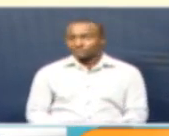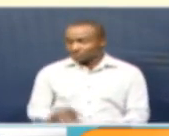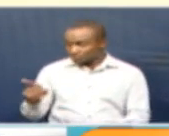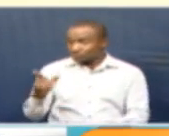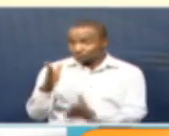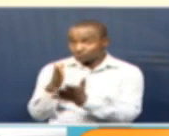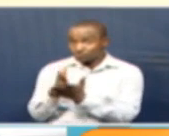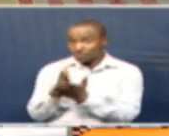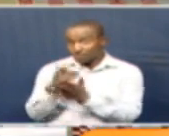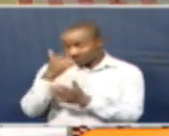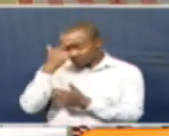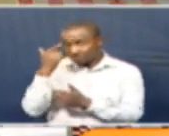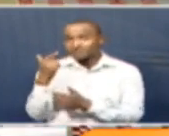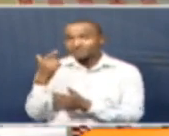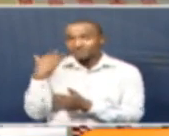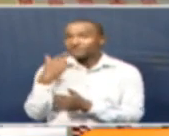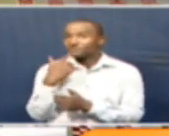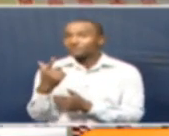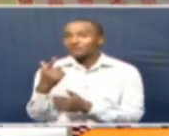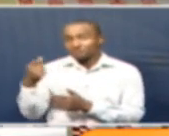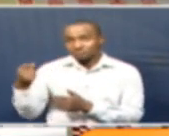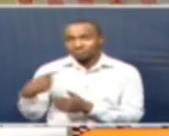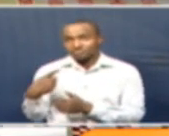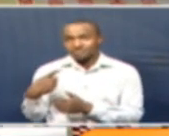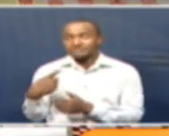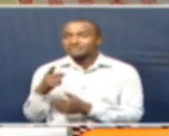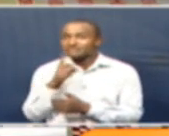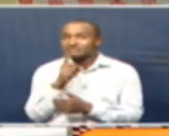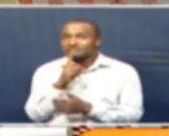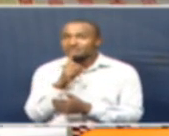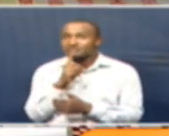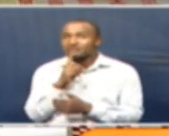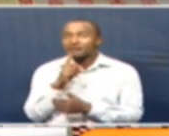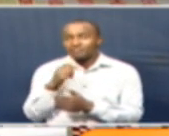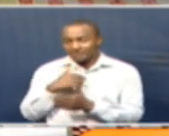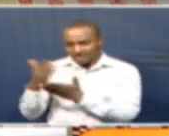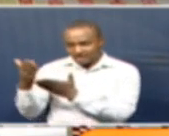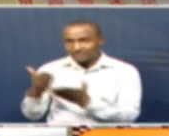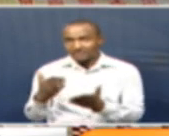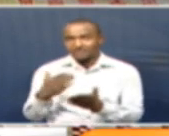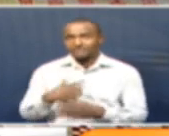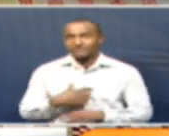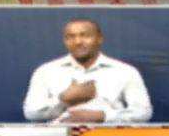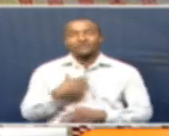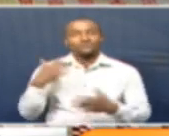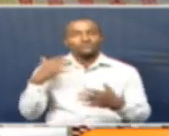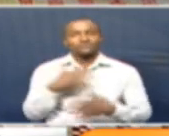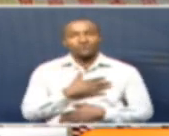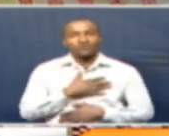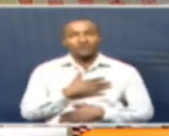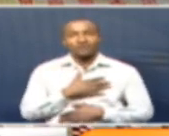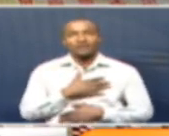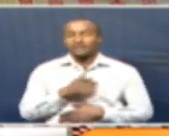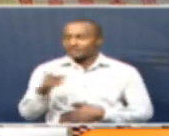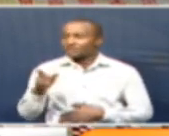manake Bi Msafwari hapo awali niliweza kukwambia kuna jumbe hapa iliweza kuingia. Akasema kwamba nimekaribisha mgeni, lakini nilikuja kugundua kwamba ni mke